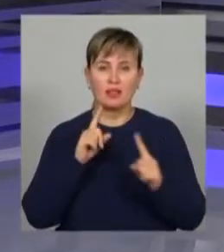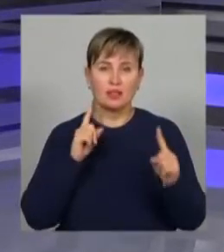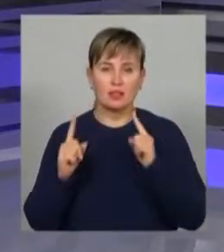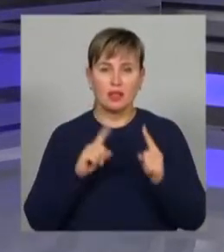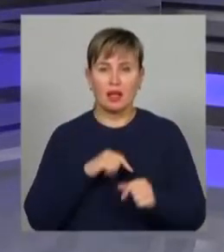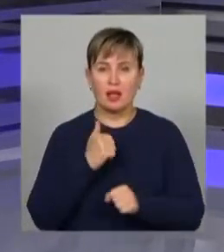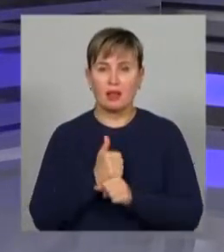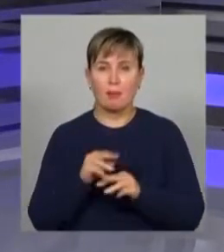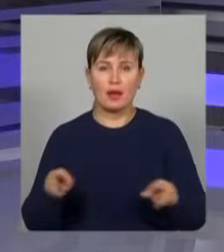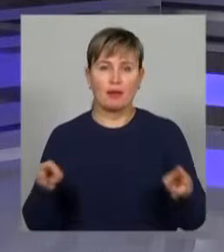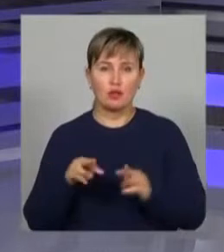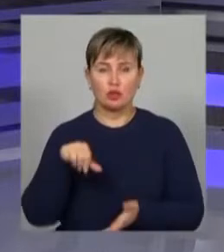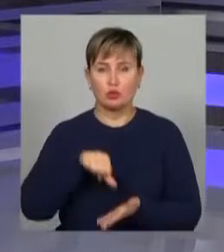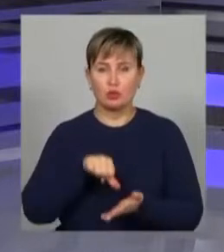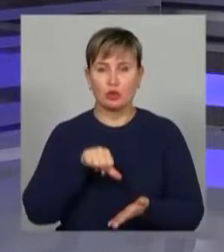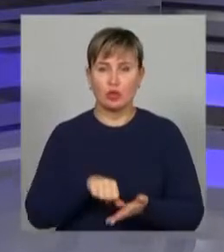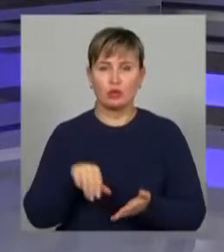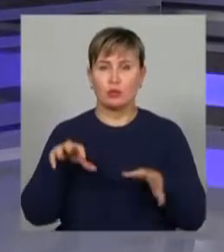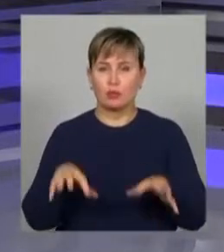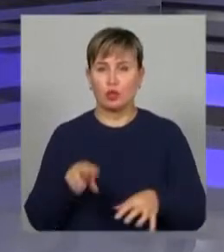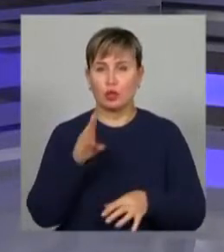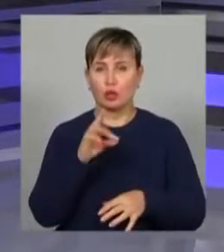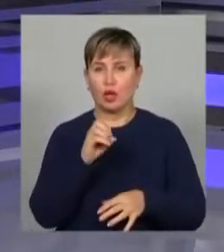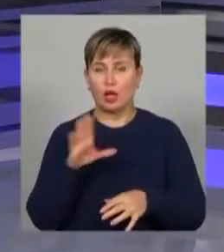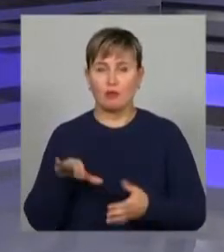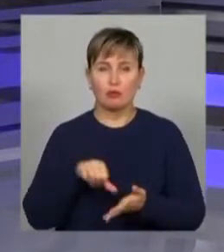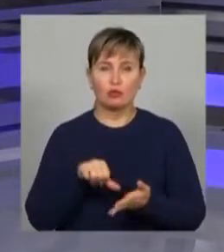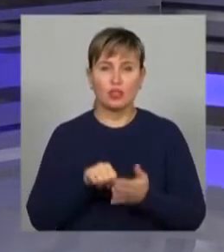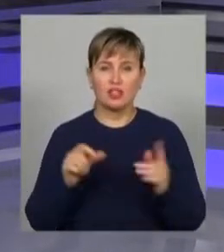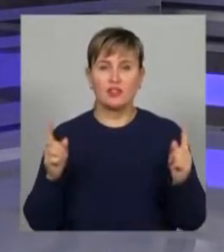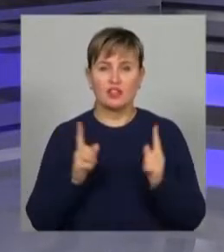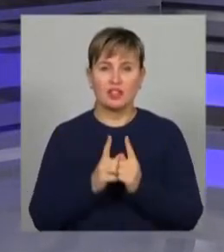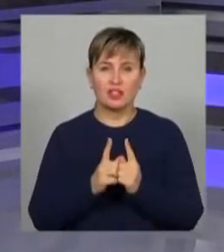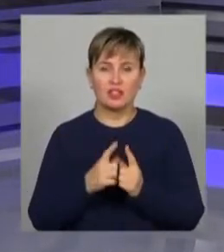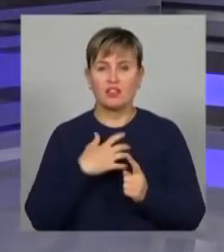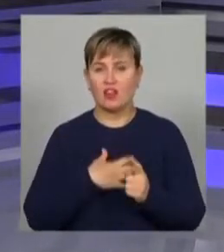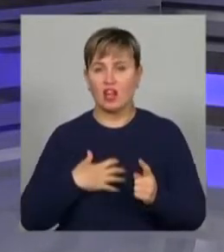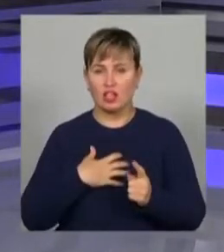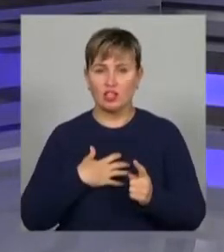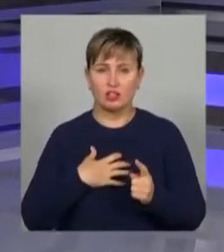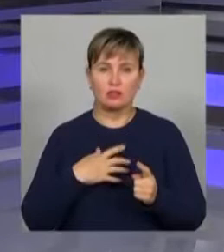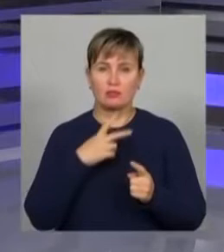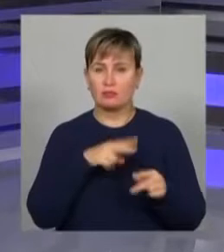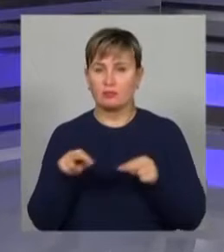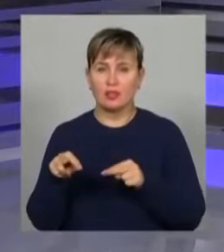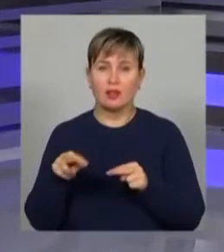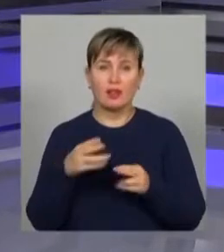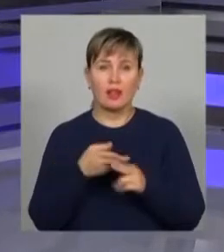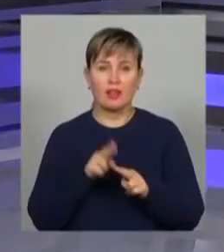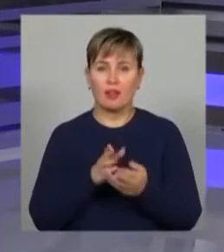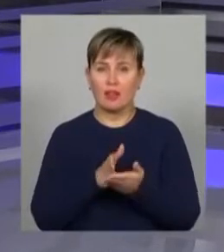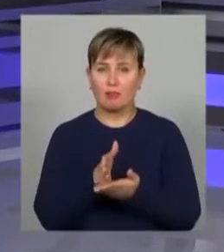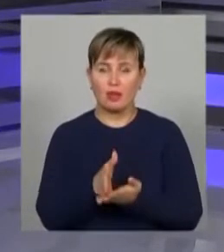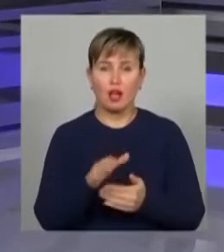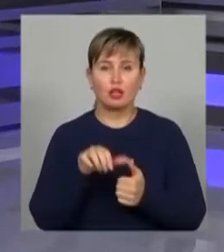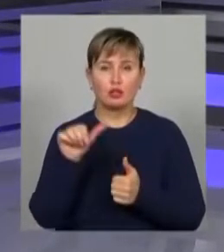заседании глав правительств с участием Касым-Жомарта Токаева. Участники встречи отметили важность усиления данного направления,